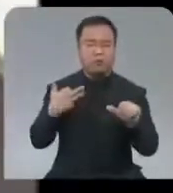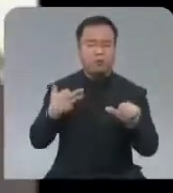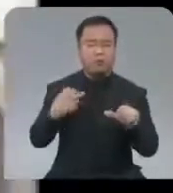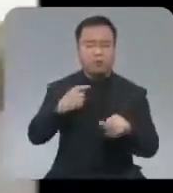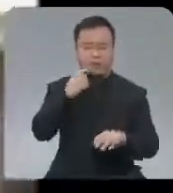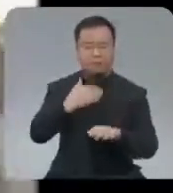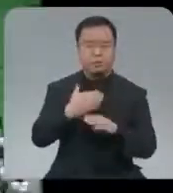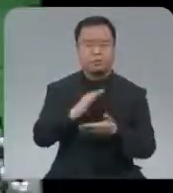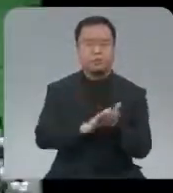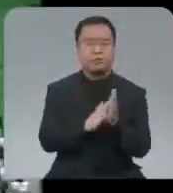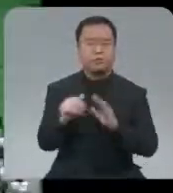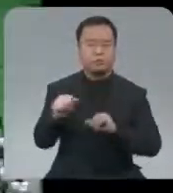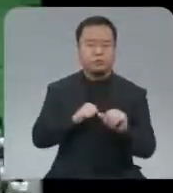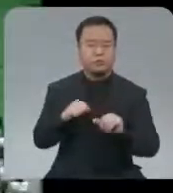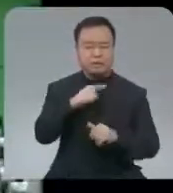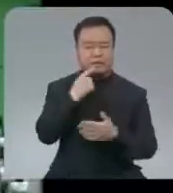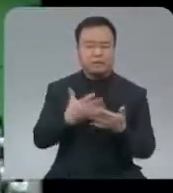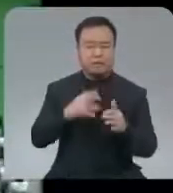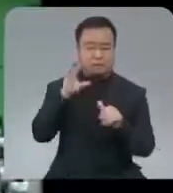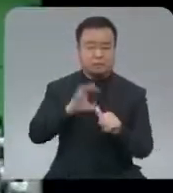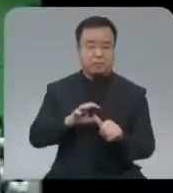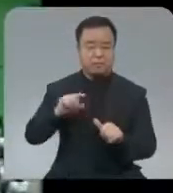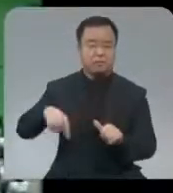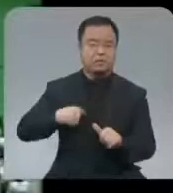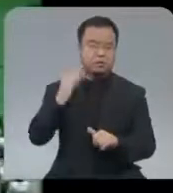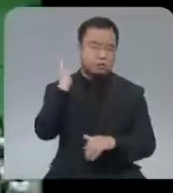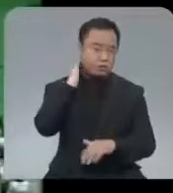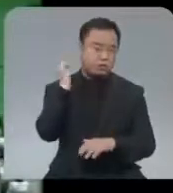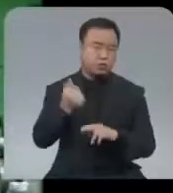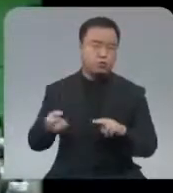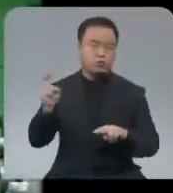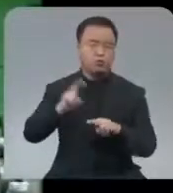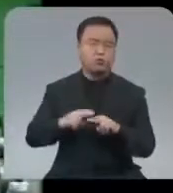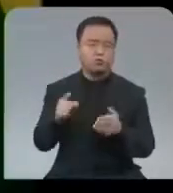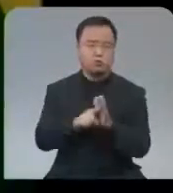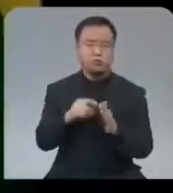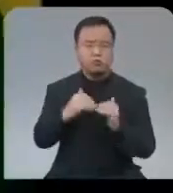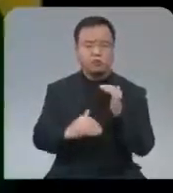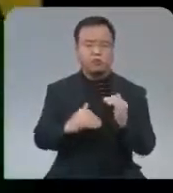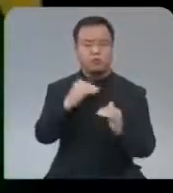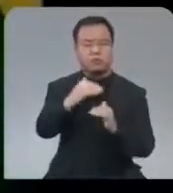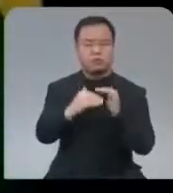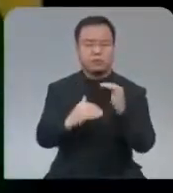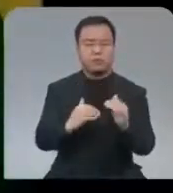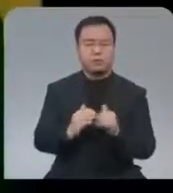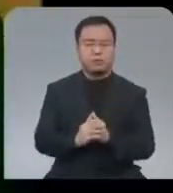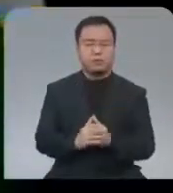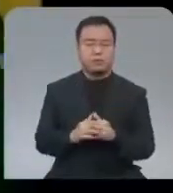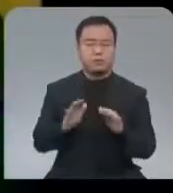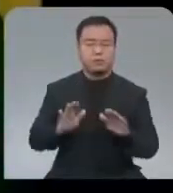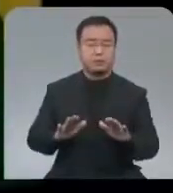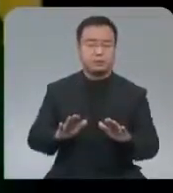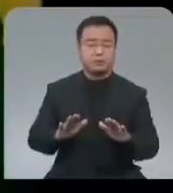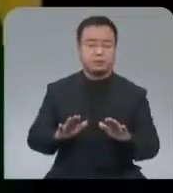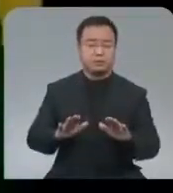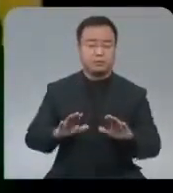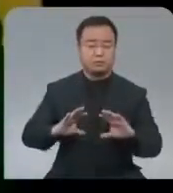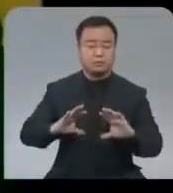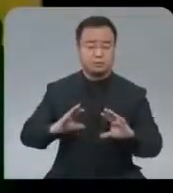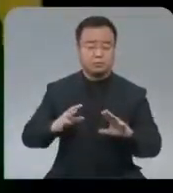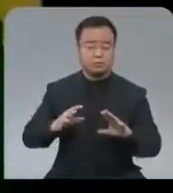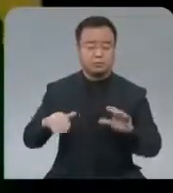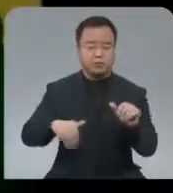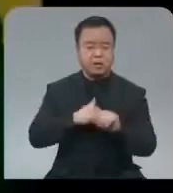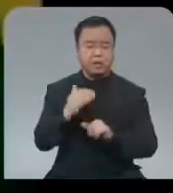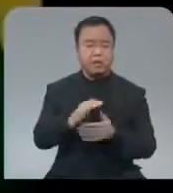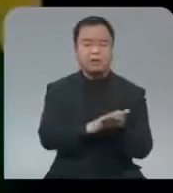首尔周边指挥官们对其予以了支持，并为执行任务提供了支援。1980年，全斗焕